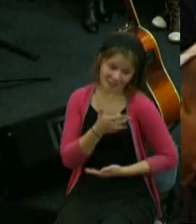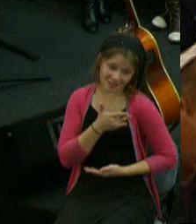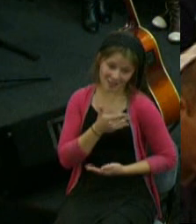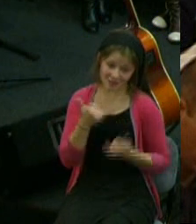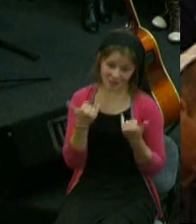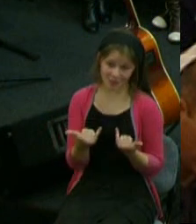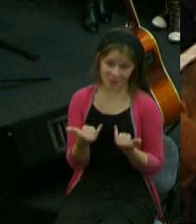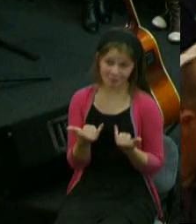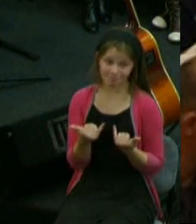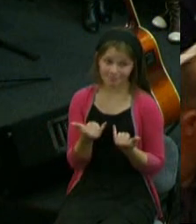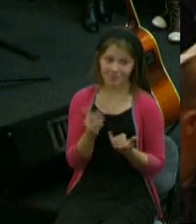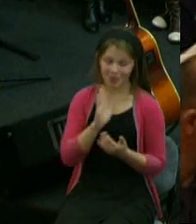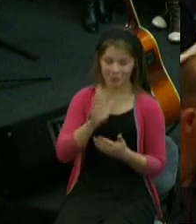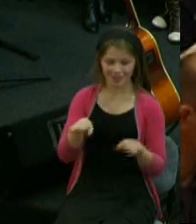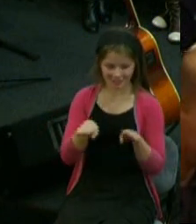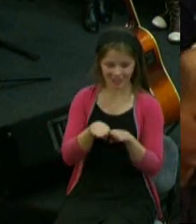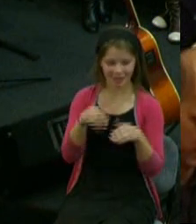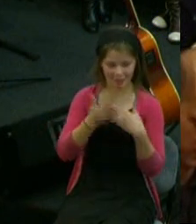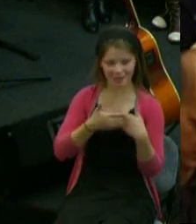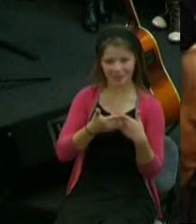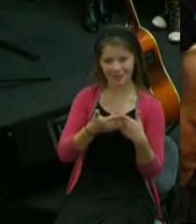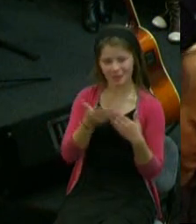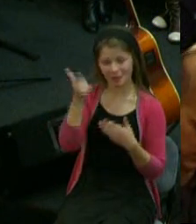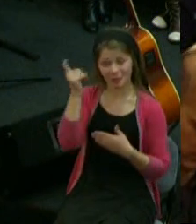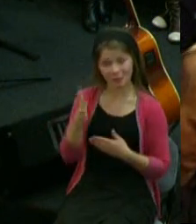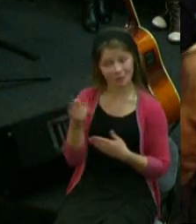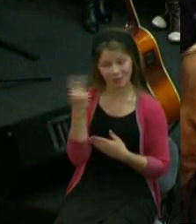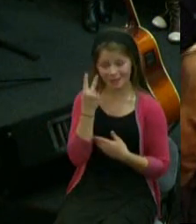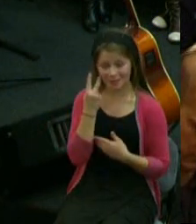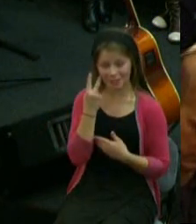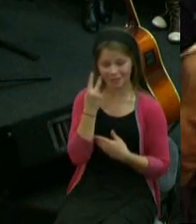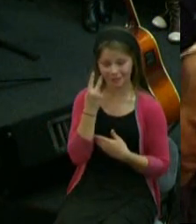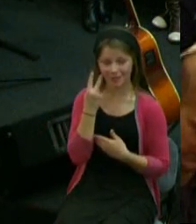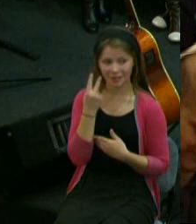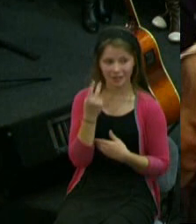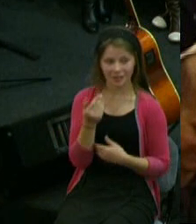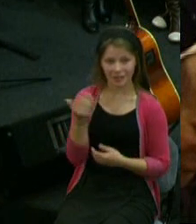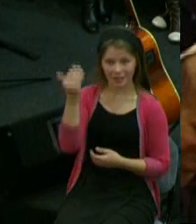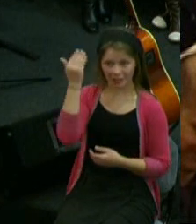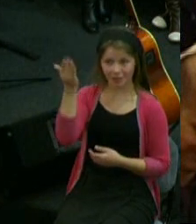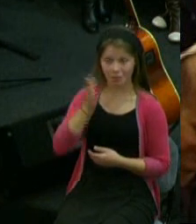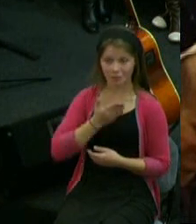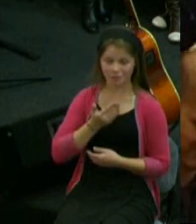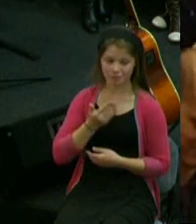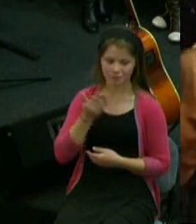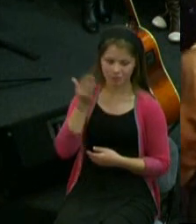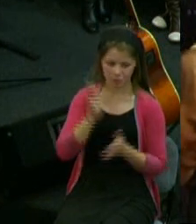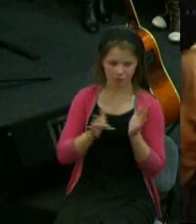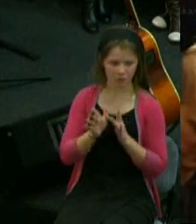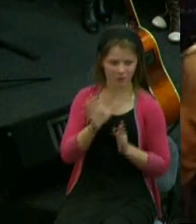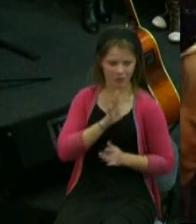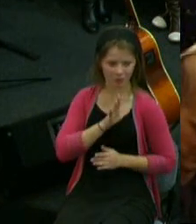наше серце сьогодні було перед нашим Господом завжди, брати і сестри. Він був